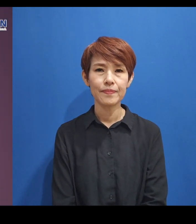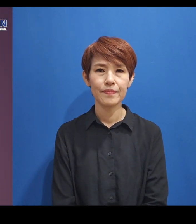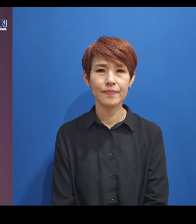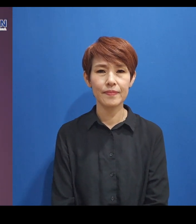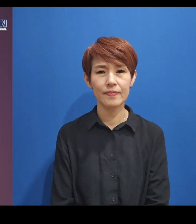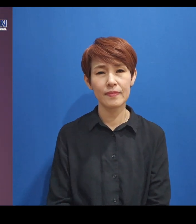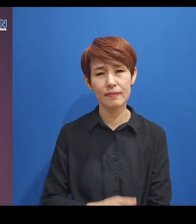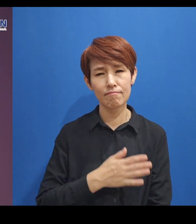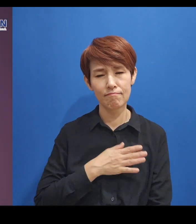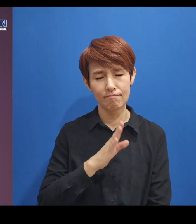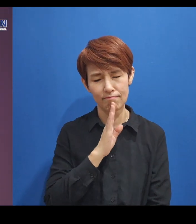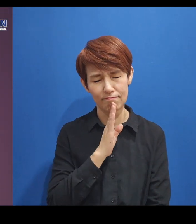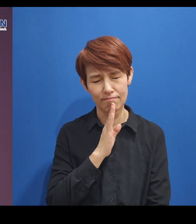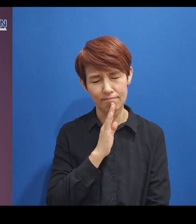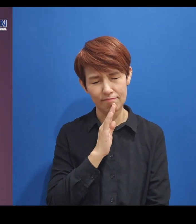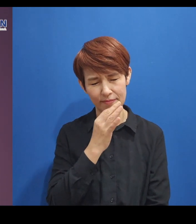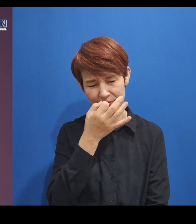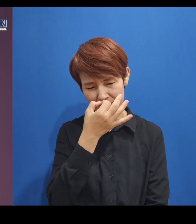처음엔 죽는 것 같아요.